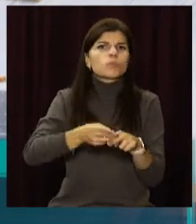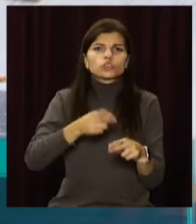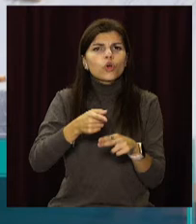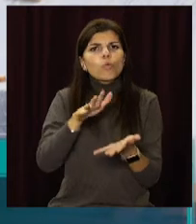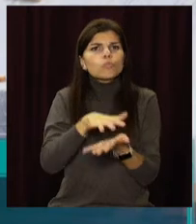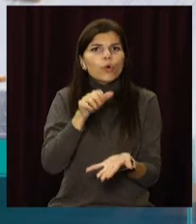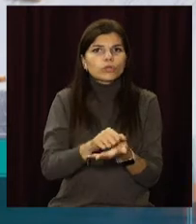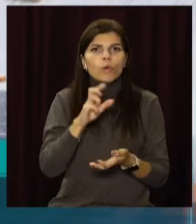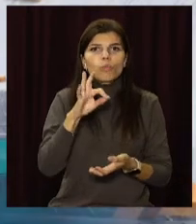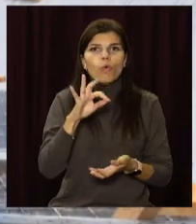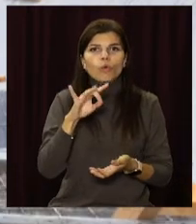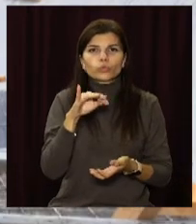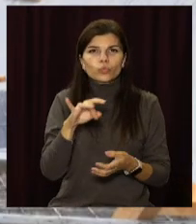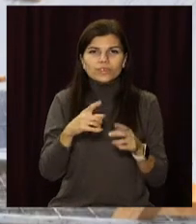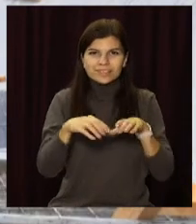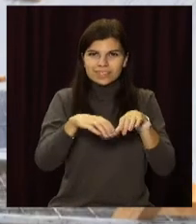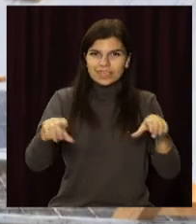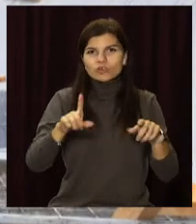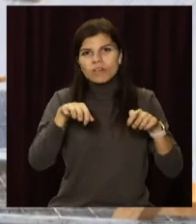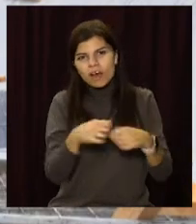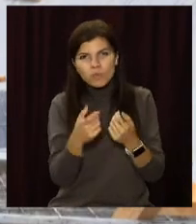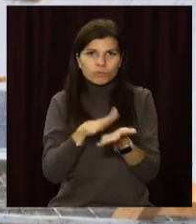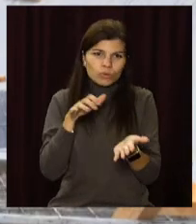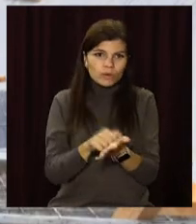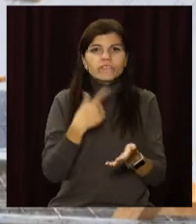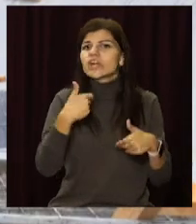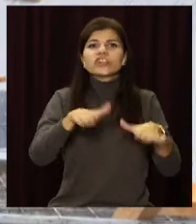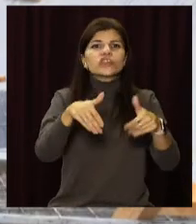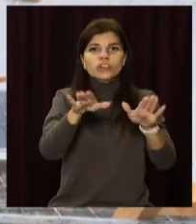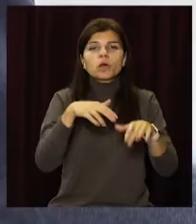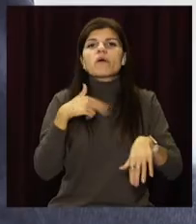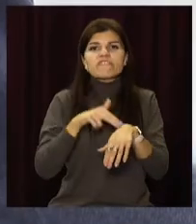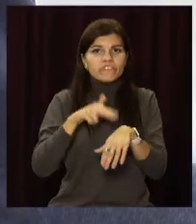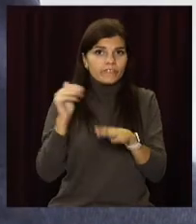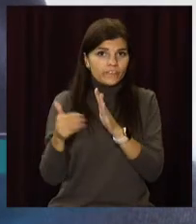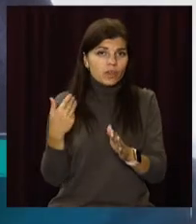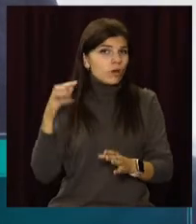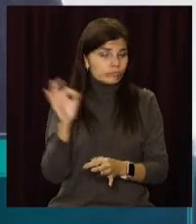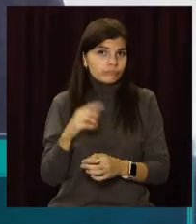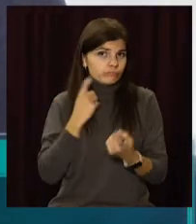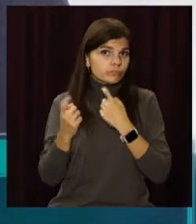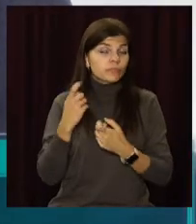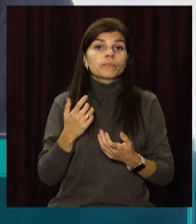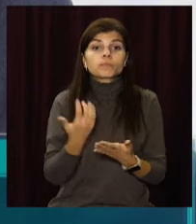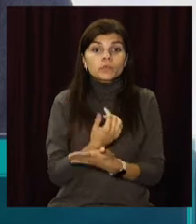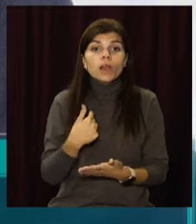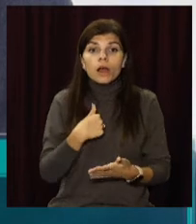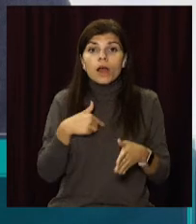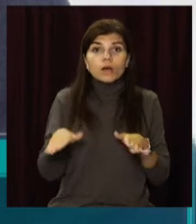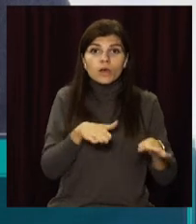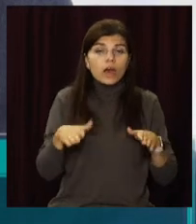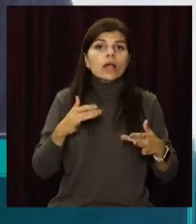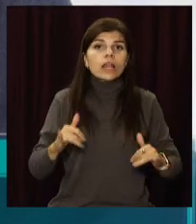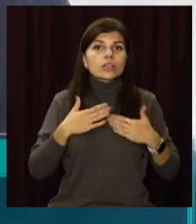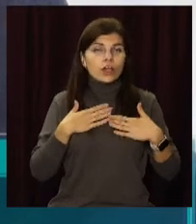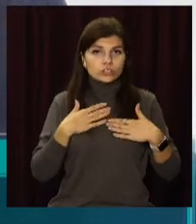портимо бордюри, виходить, ламаємо все, і говорять, уйдіть відсюди, визови міліцію. Скейт-парк – це дуже важливо для нашої культури,